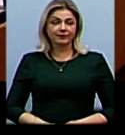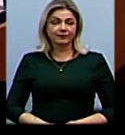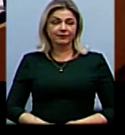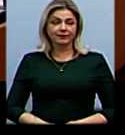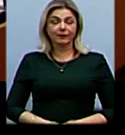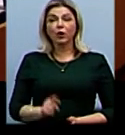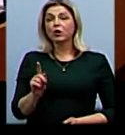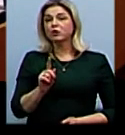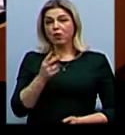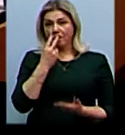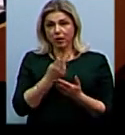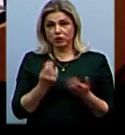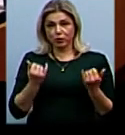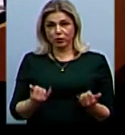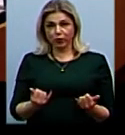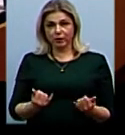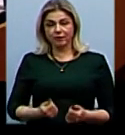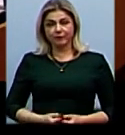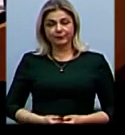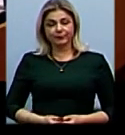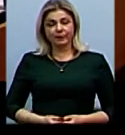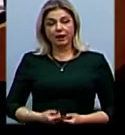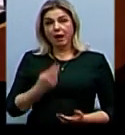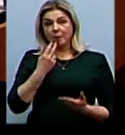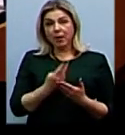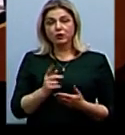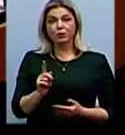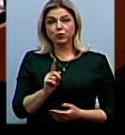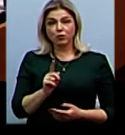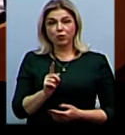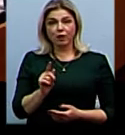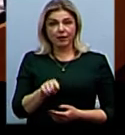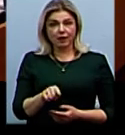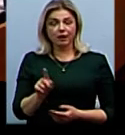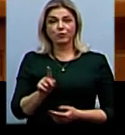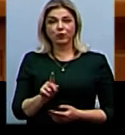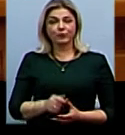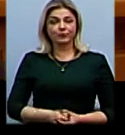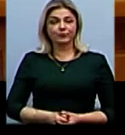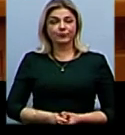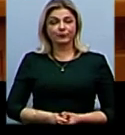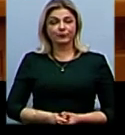Що ми бачимо сьогодні? А бачимо ми те, що